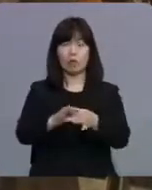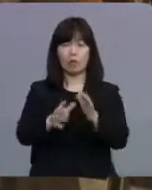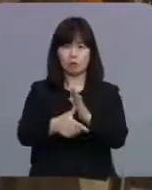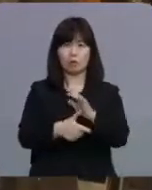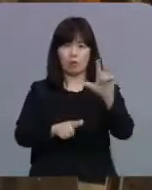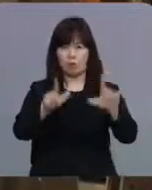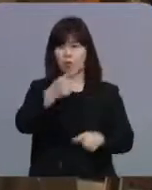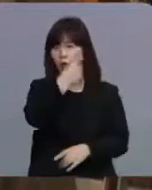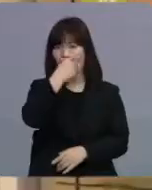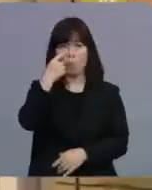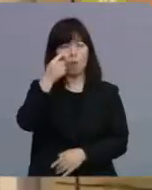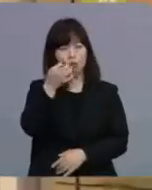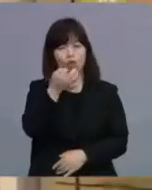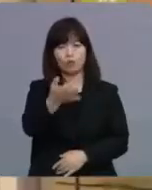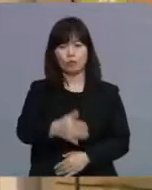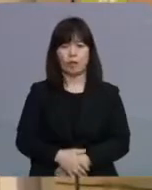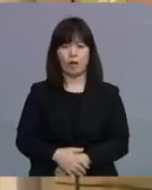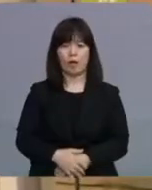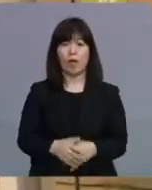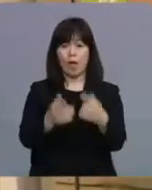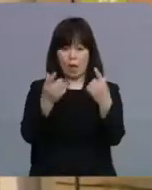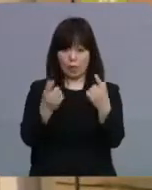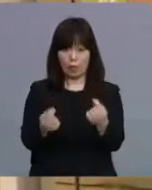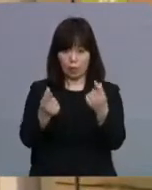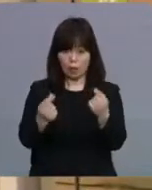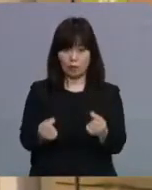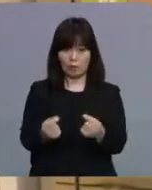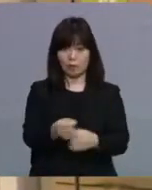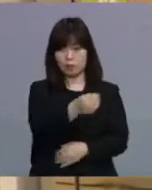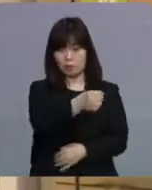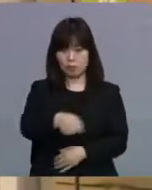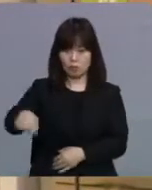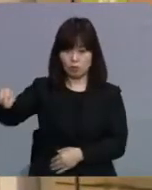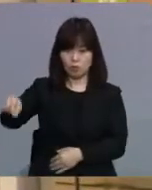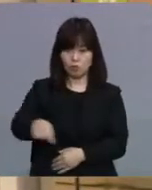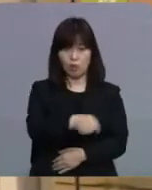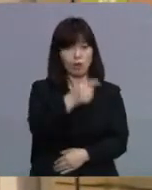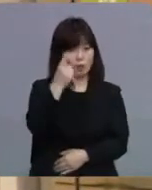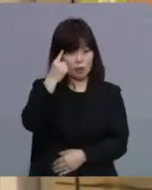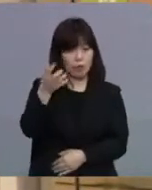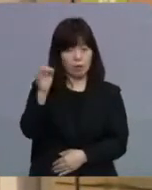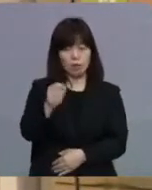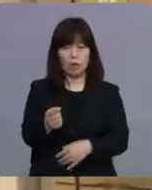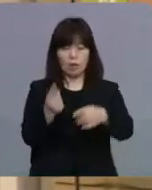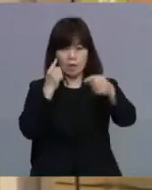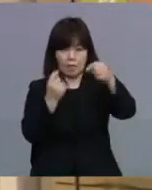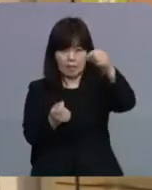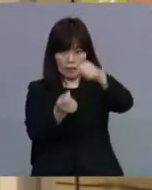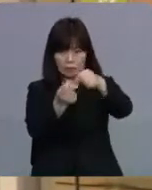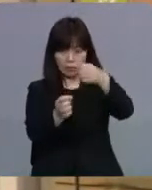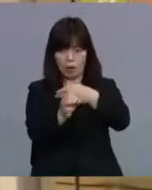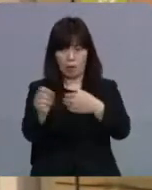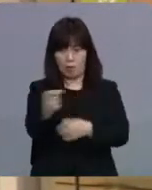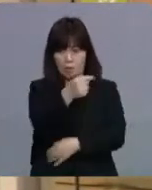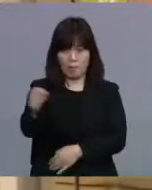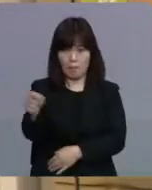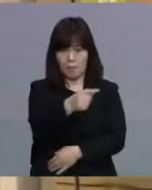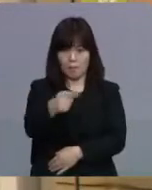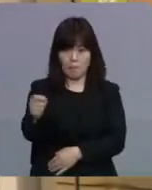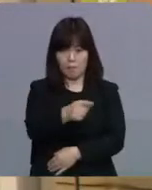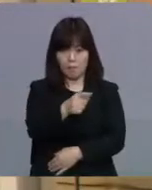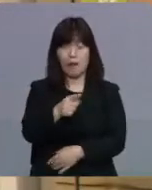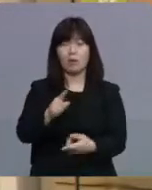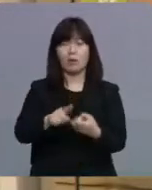사실도 입증됩니다. 똑같이 진자 운동할 줄 알았는데 길이가 짧으면은 오히려 더 빨리